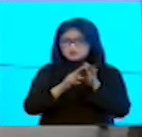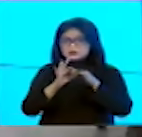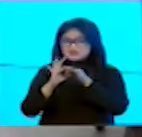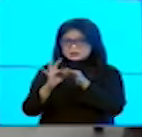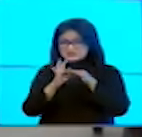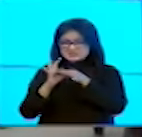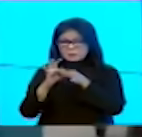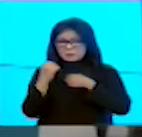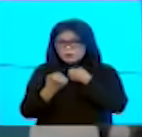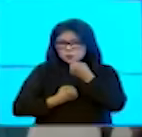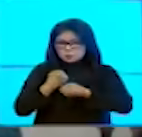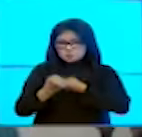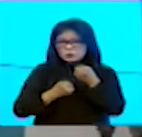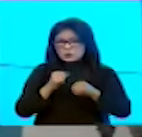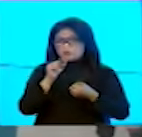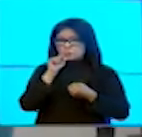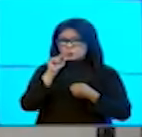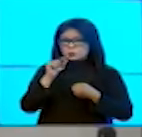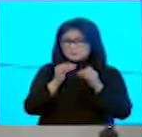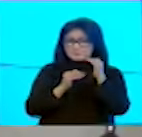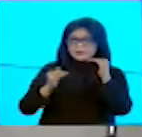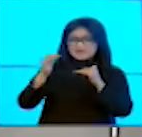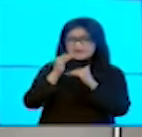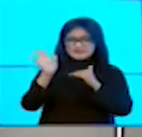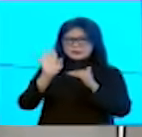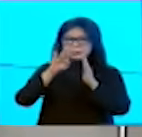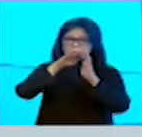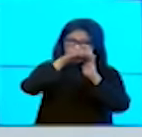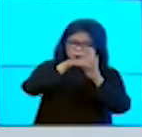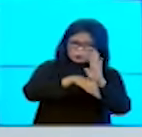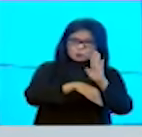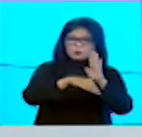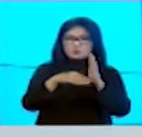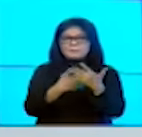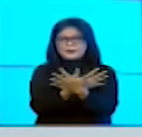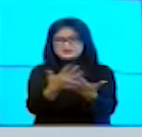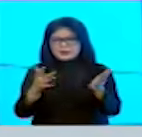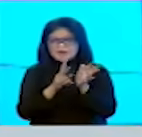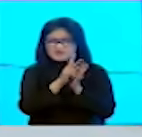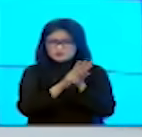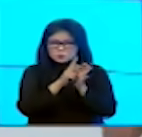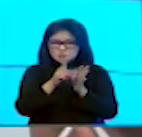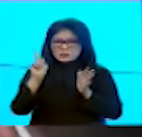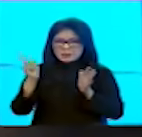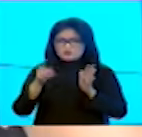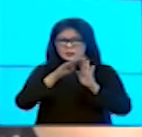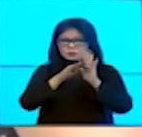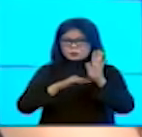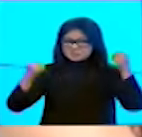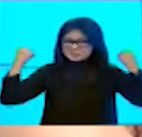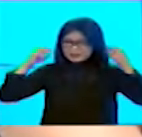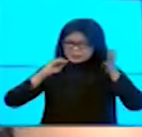lonjakan COVID-19. Untuk itu, masyarakat Kudus juga diimbau untuk terus menerapkan protokol kesehatan ketat